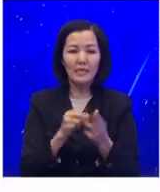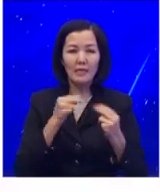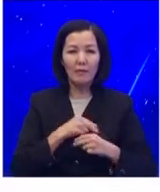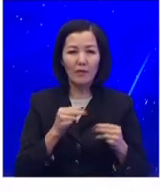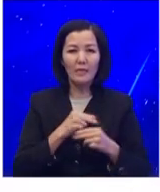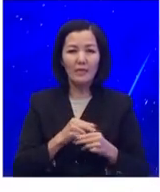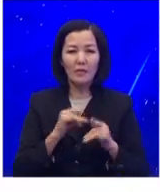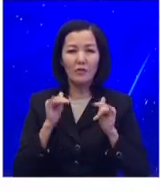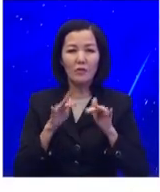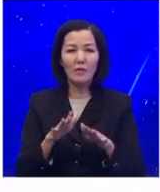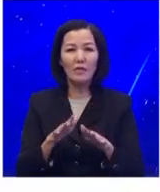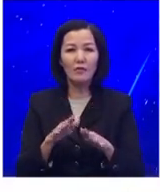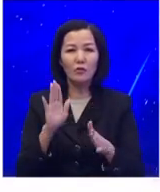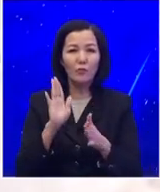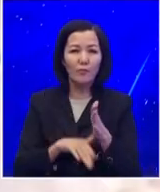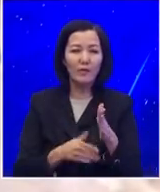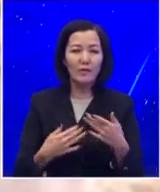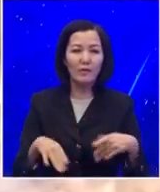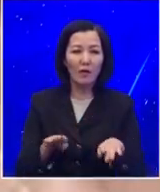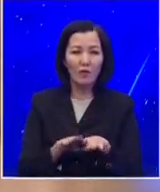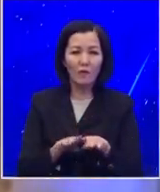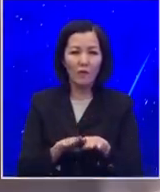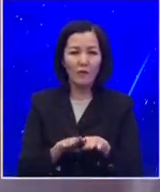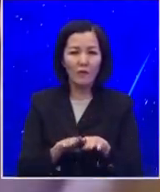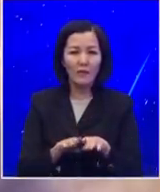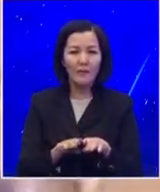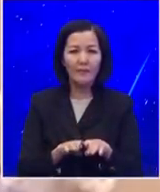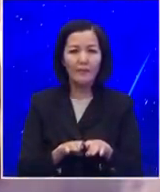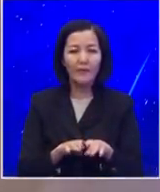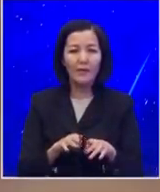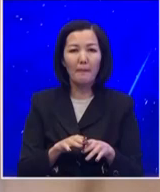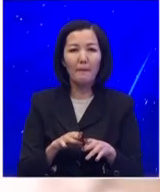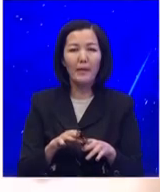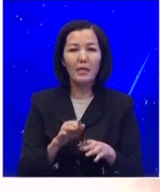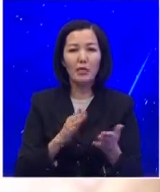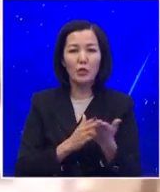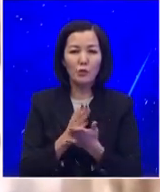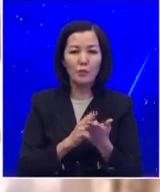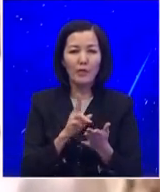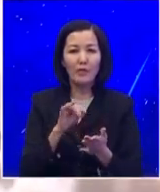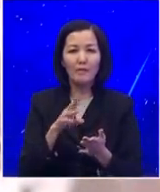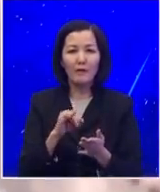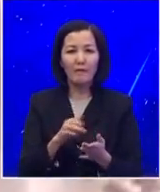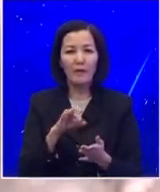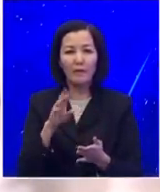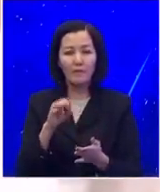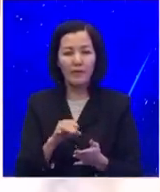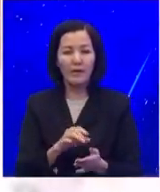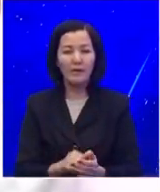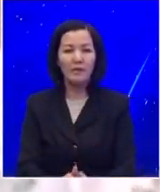или заниматься определенной деятельностью или без такового, сообщили в пресс-службе КФМ МФРК.